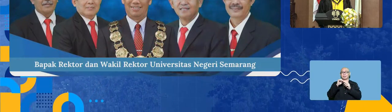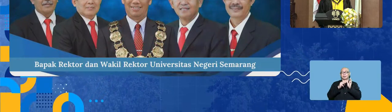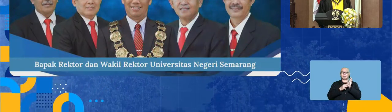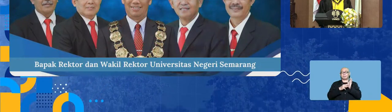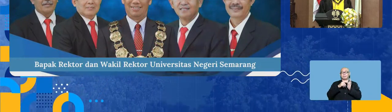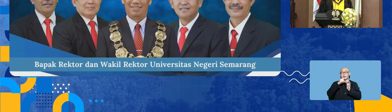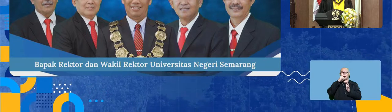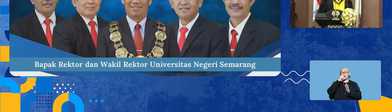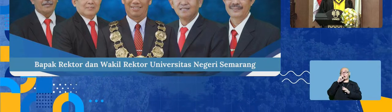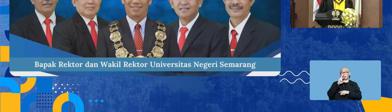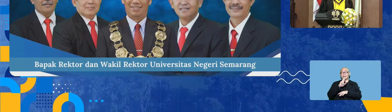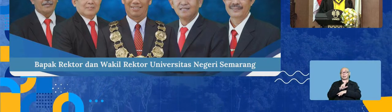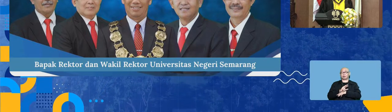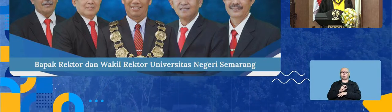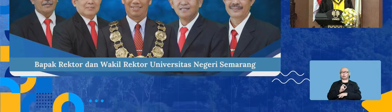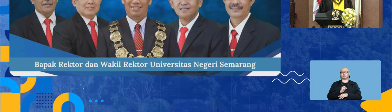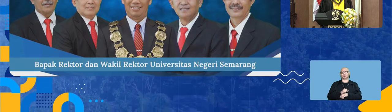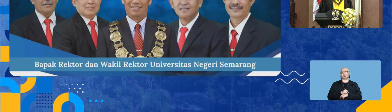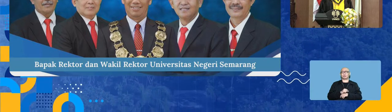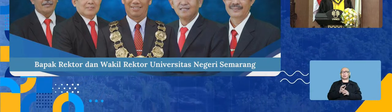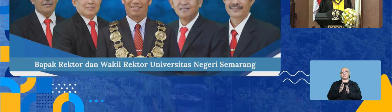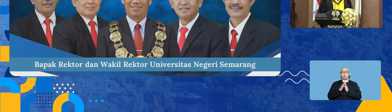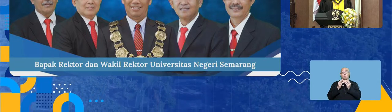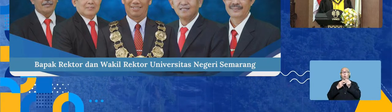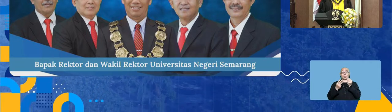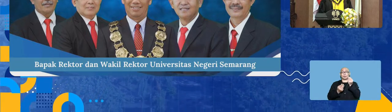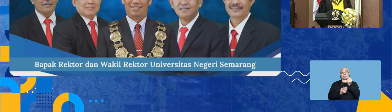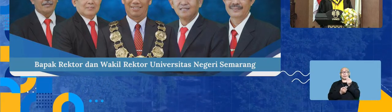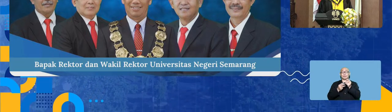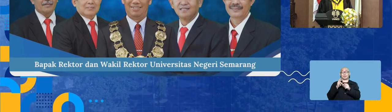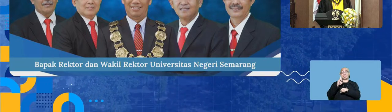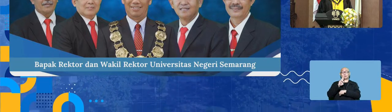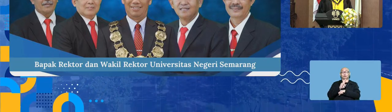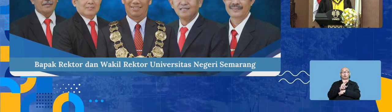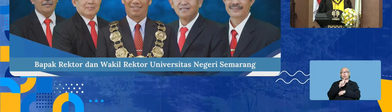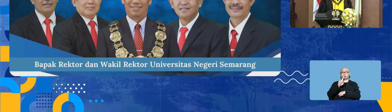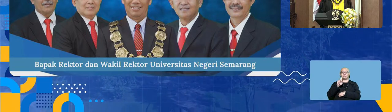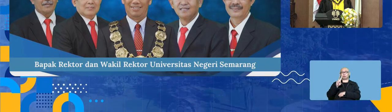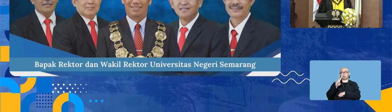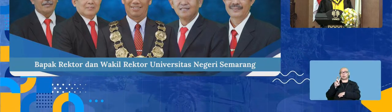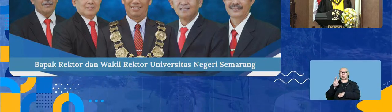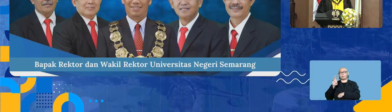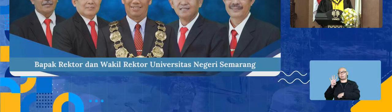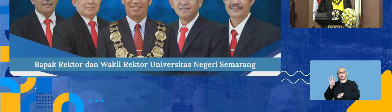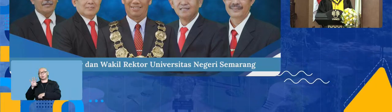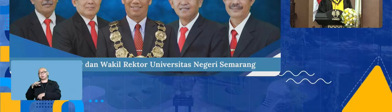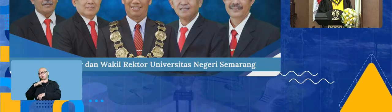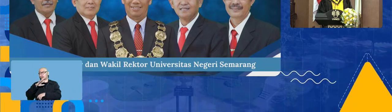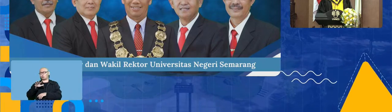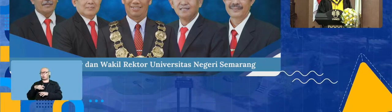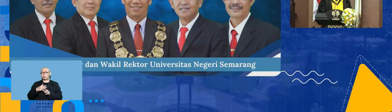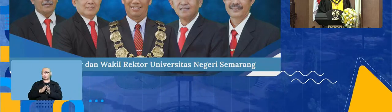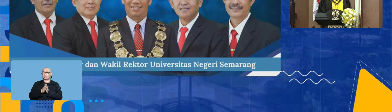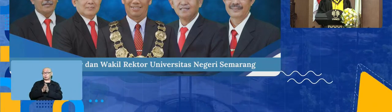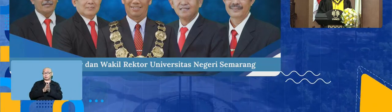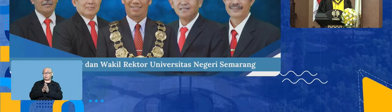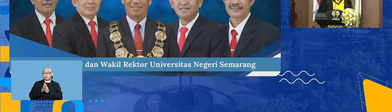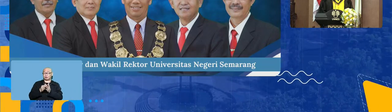dan Bapak Wakil Rektor 1, 2, 3, dan 4 atas segala support, atas segala